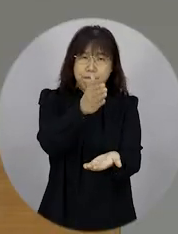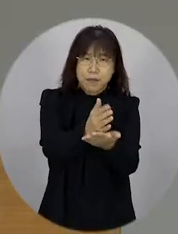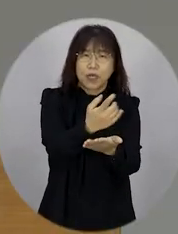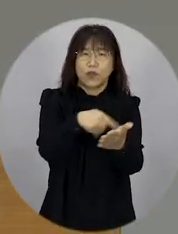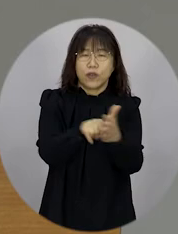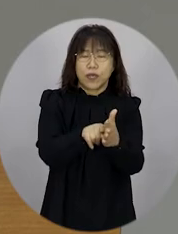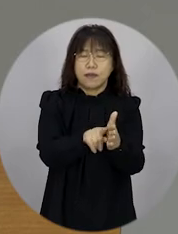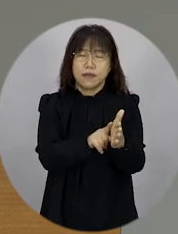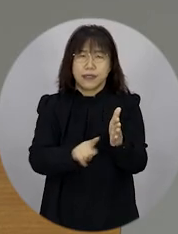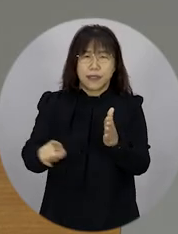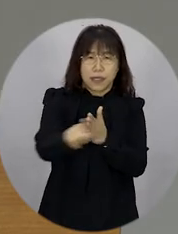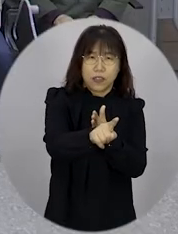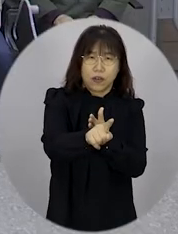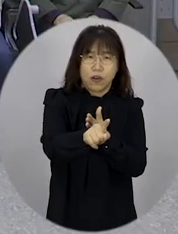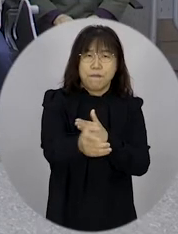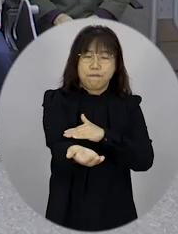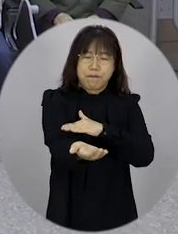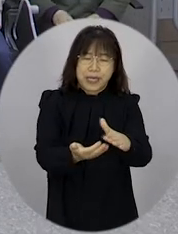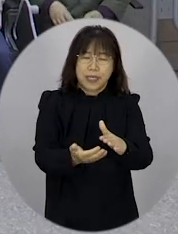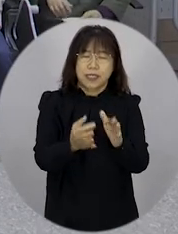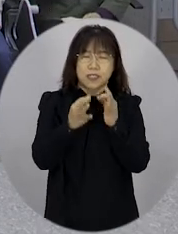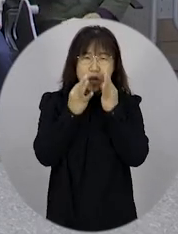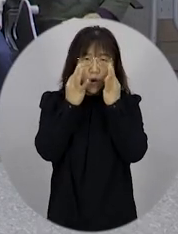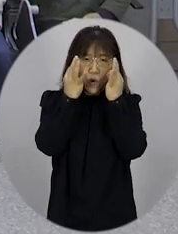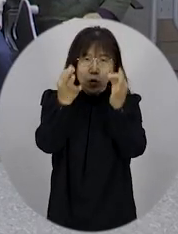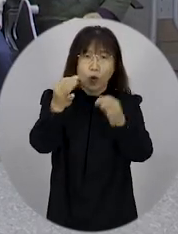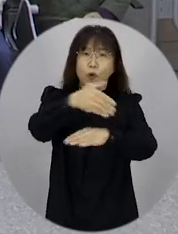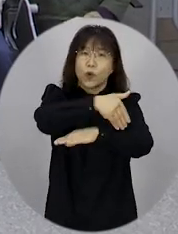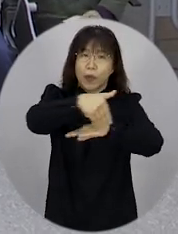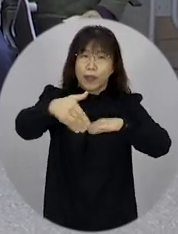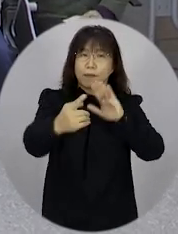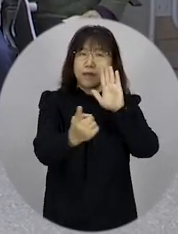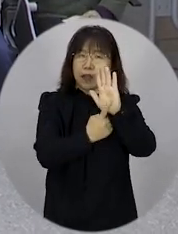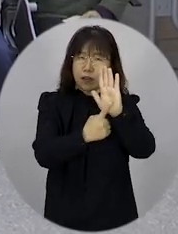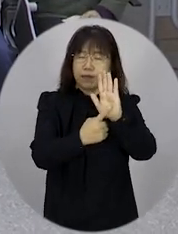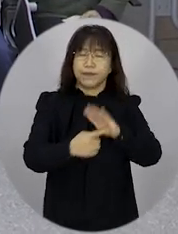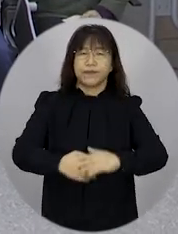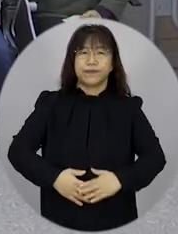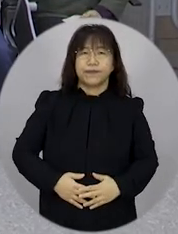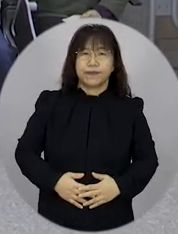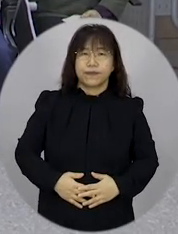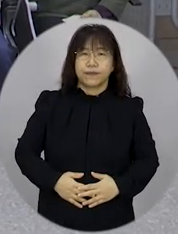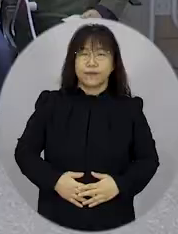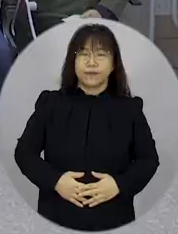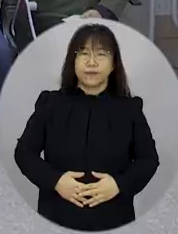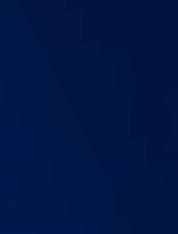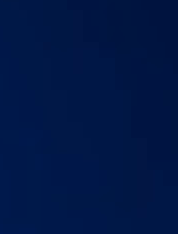강서 지역에서 아동학대가 발생하지 않도록 최선을 다하겠다고 밝혔습니다.